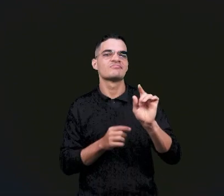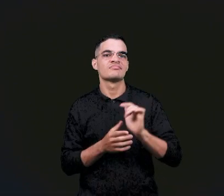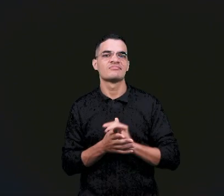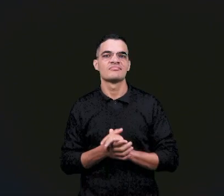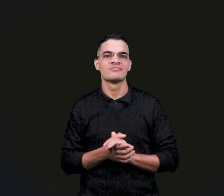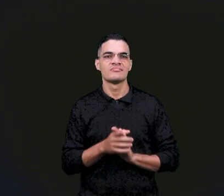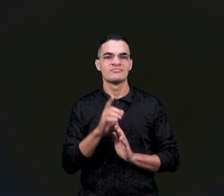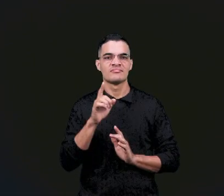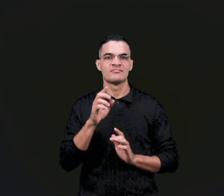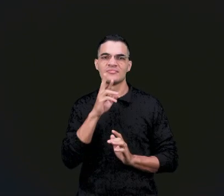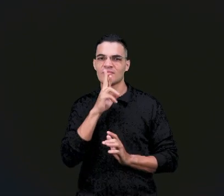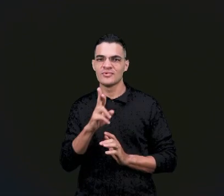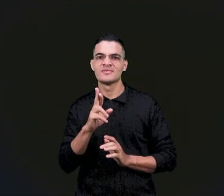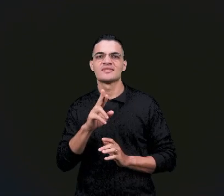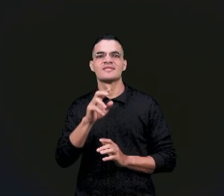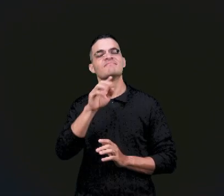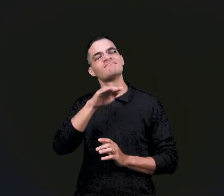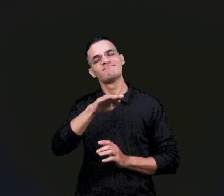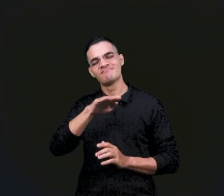Zaqueo.